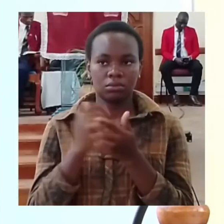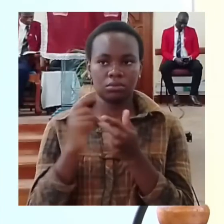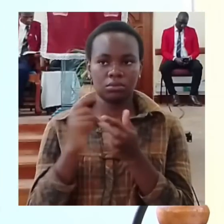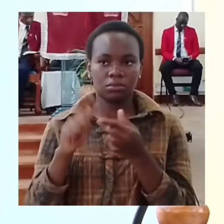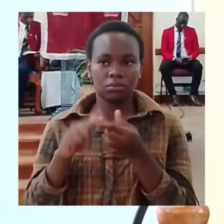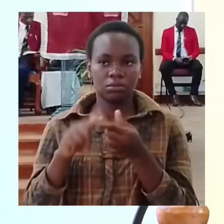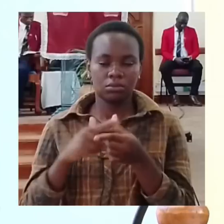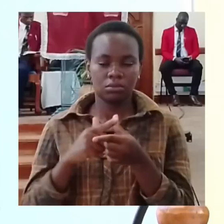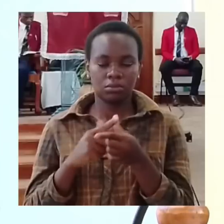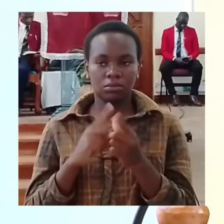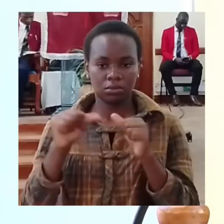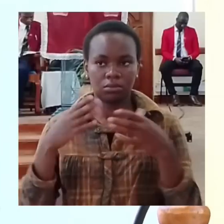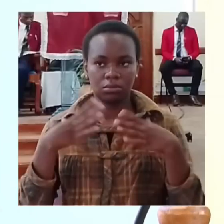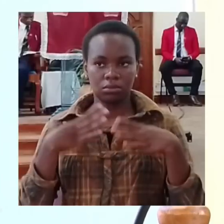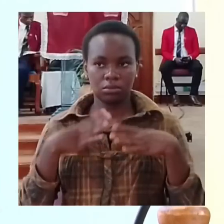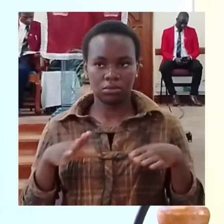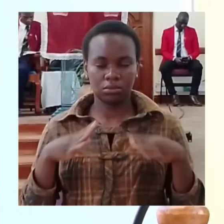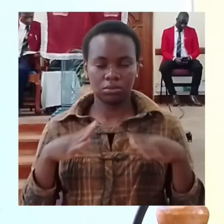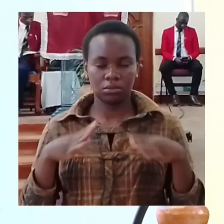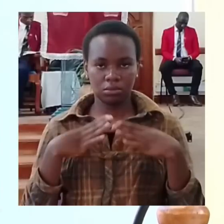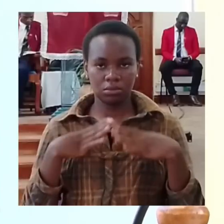wa mũndũ ũcio wa na thĩinĩ,